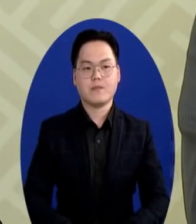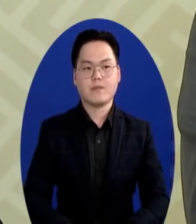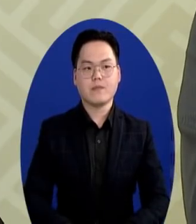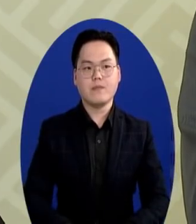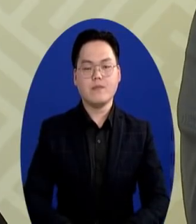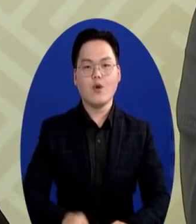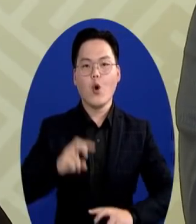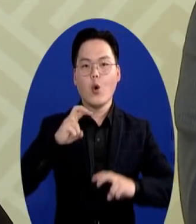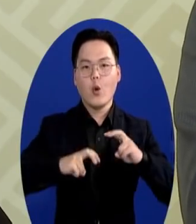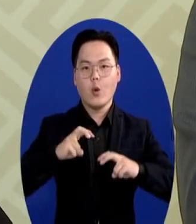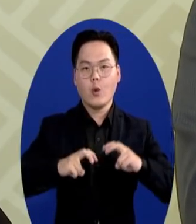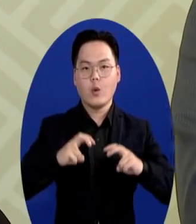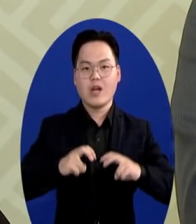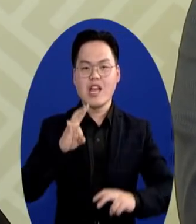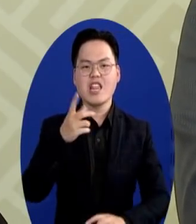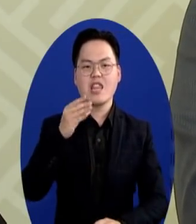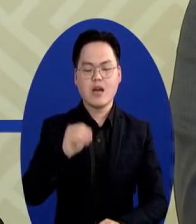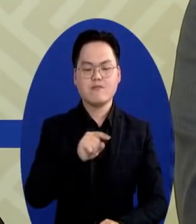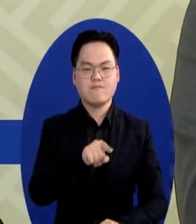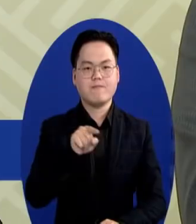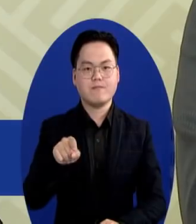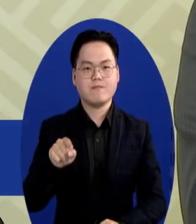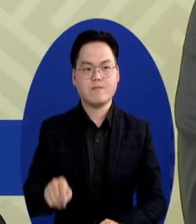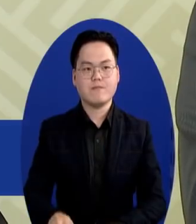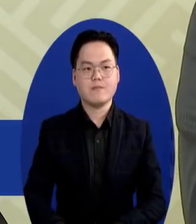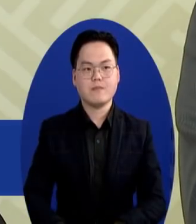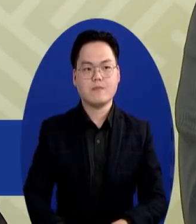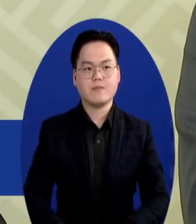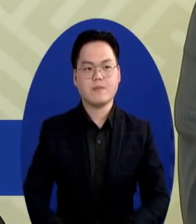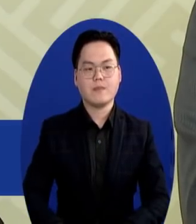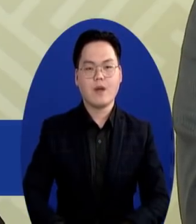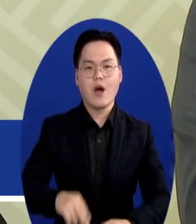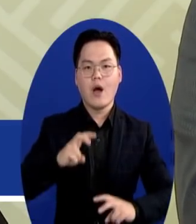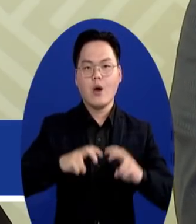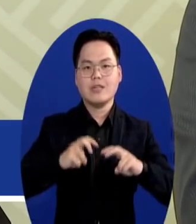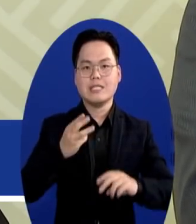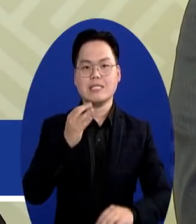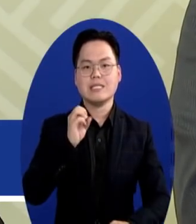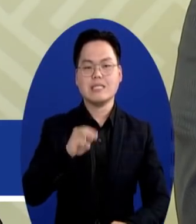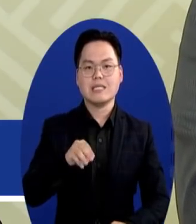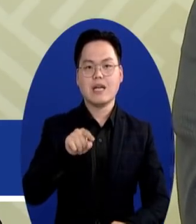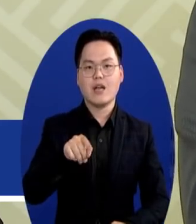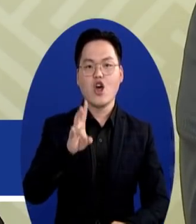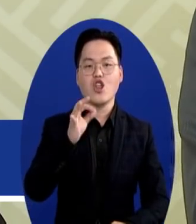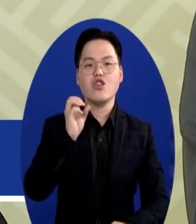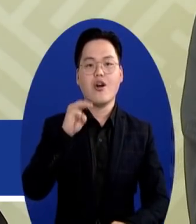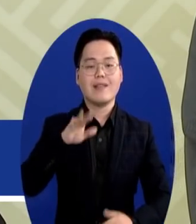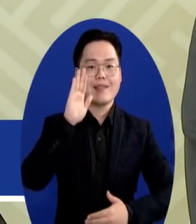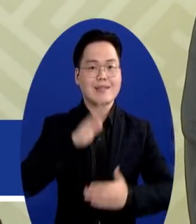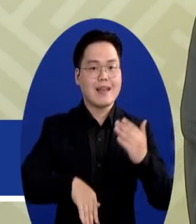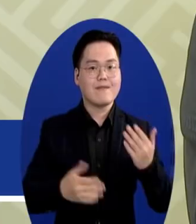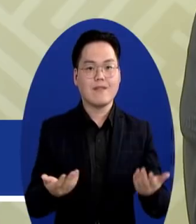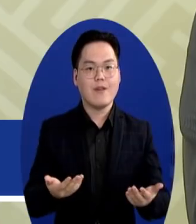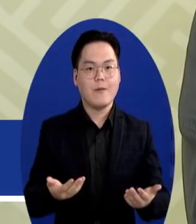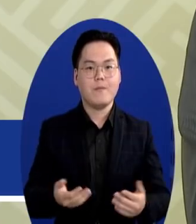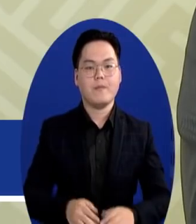Ингээд үйлдвэрлэлийн нэгж болгон дээр авч байгаа үйлдвэрлэлийн шат болгонд авч байгаа энэ нөөтийн татвар бол зөвхөн